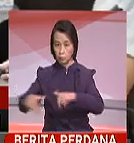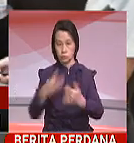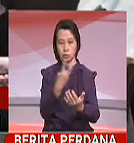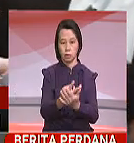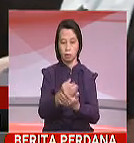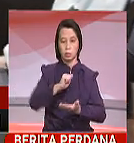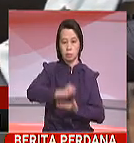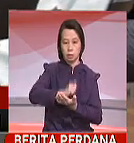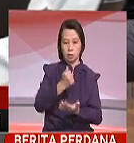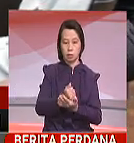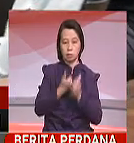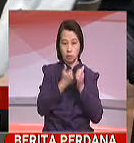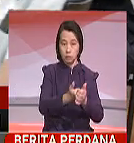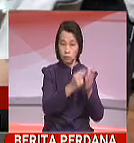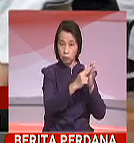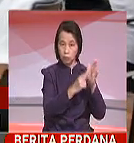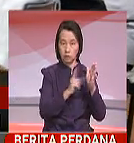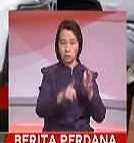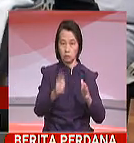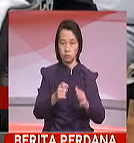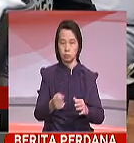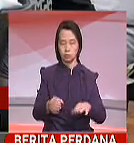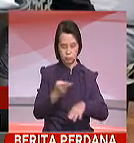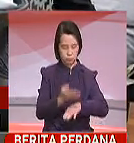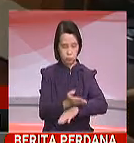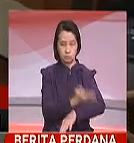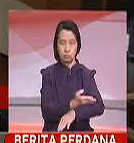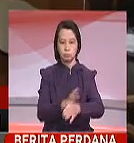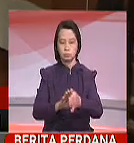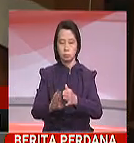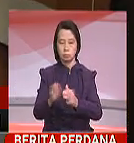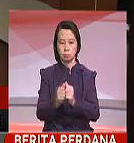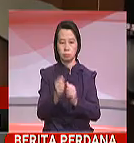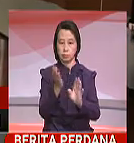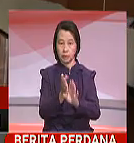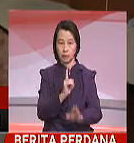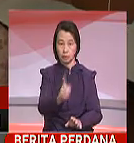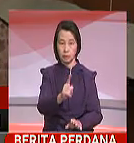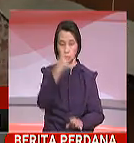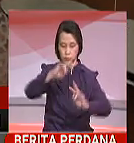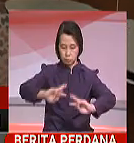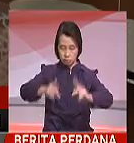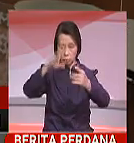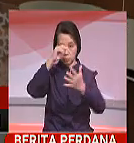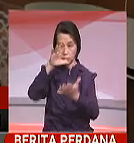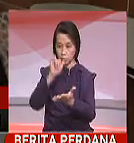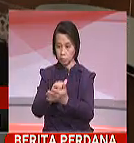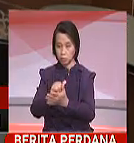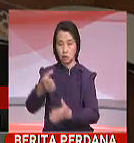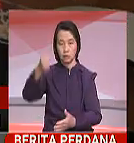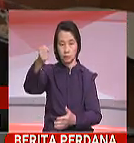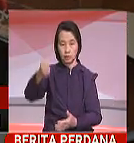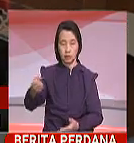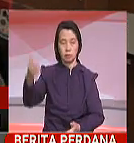dan perekonomian patuh syariah diperkukuh dalam industri kewangan dan perbankan Islam untuk meningkatkan keyakinan pemegang